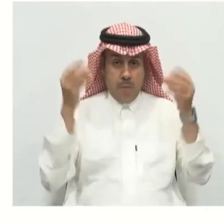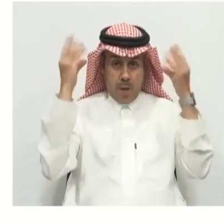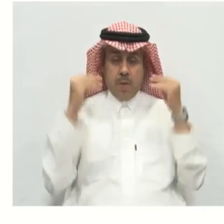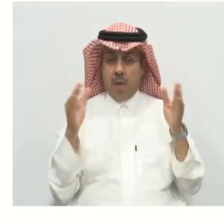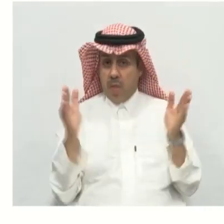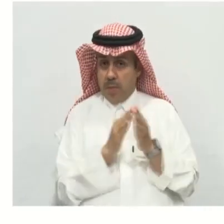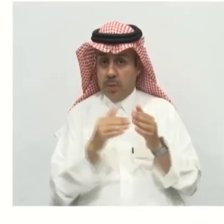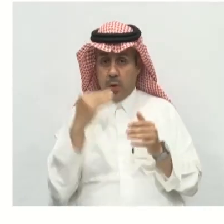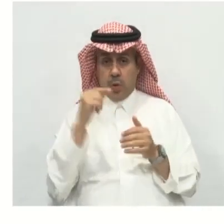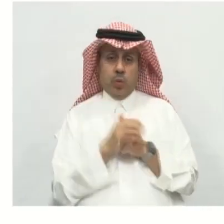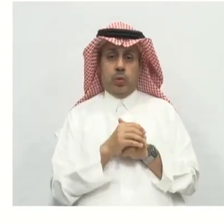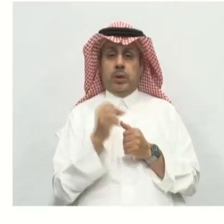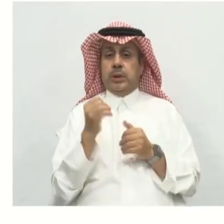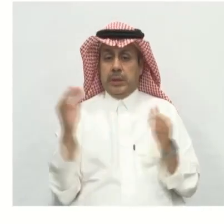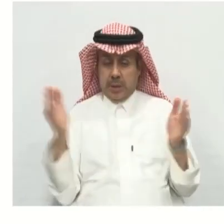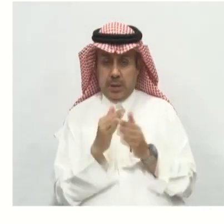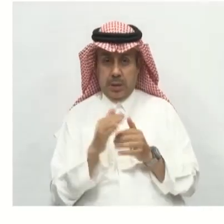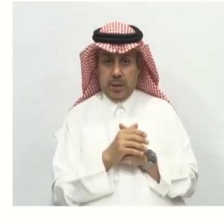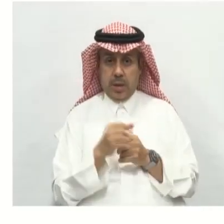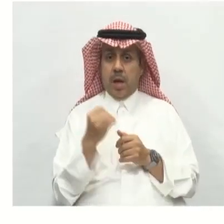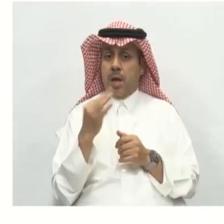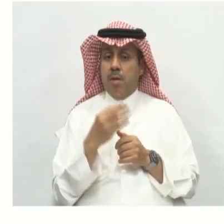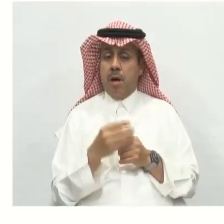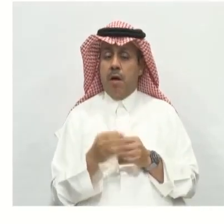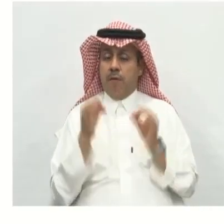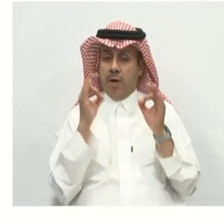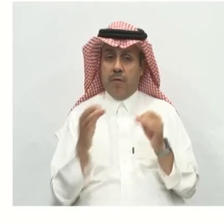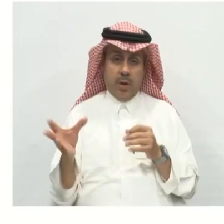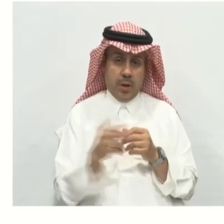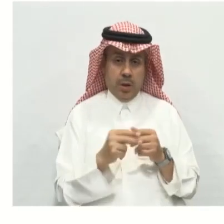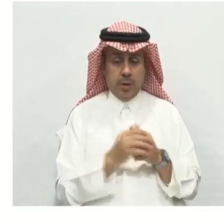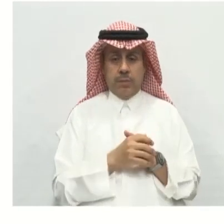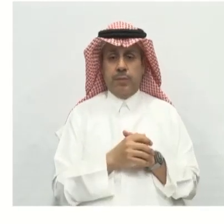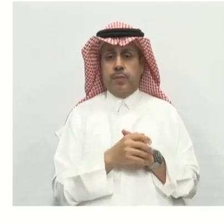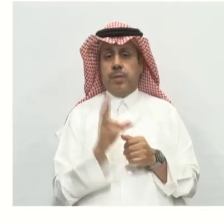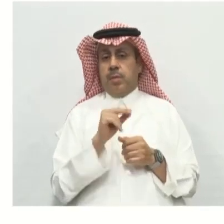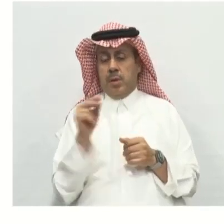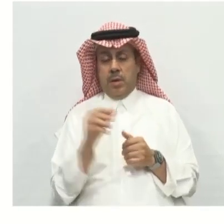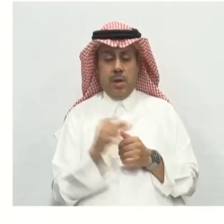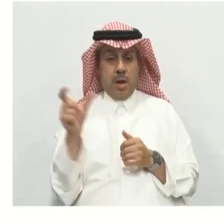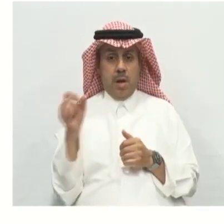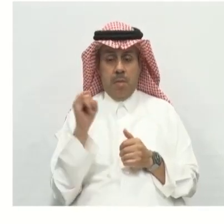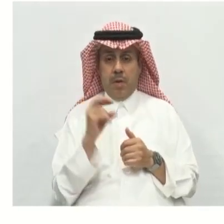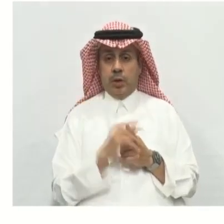الحدود لتحديد القيمه التي تعطي افضل النتائج في التطبيقات النهائيه مثل النمذجه